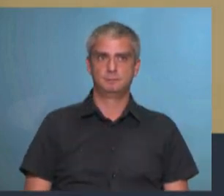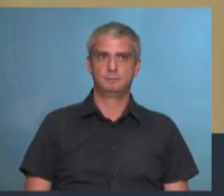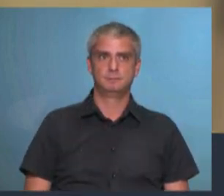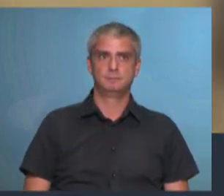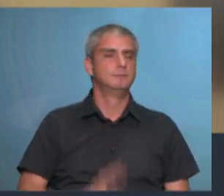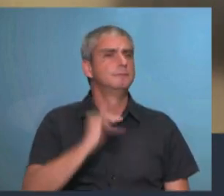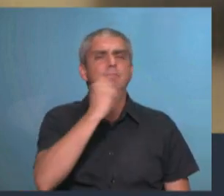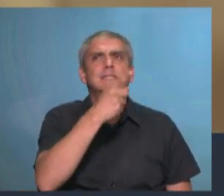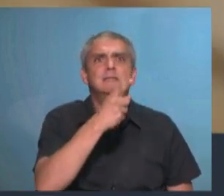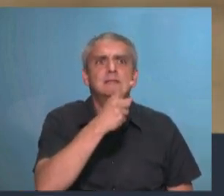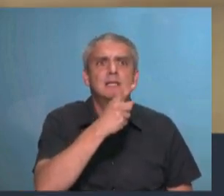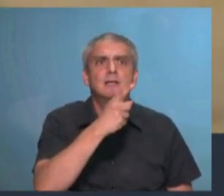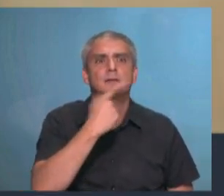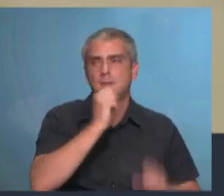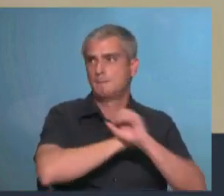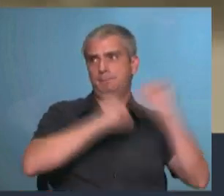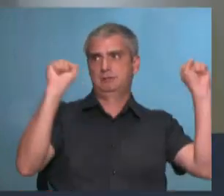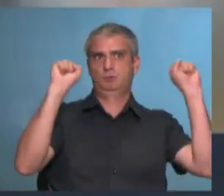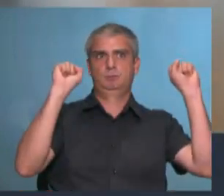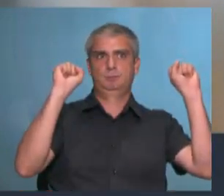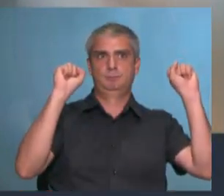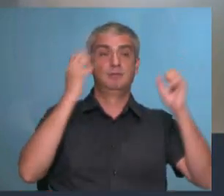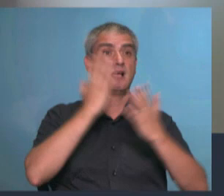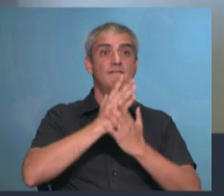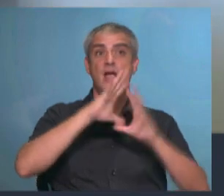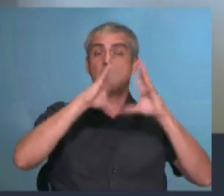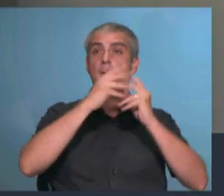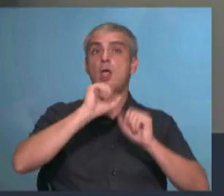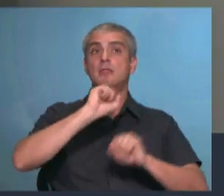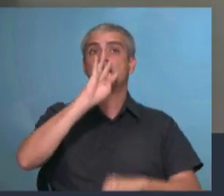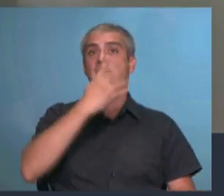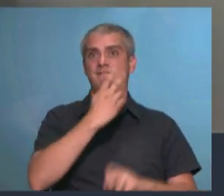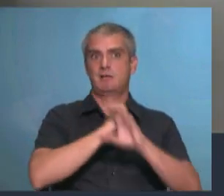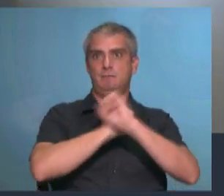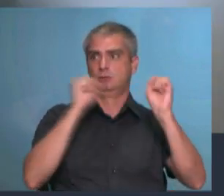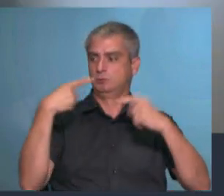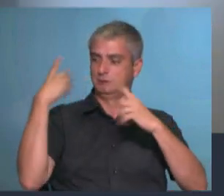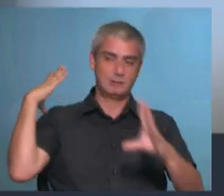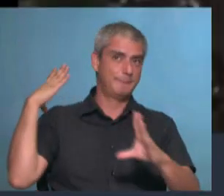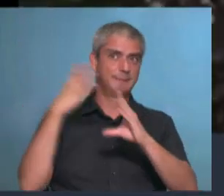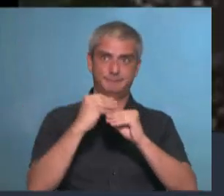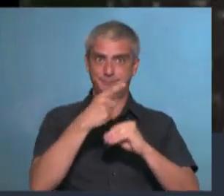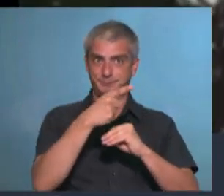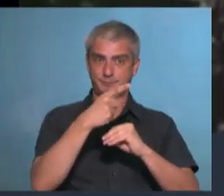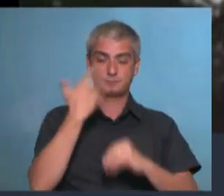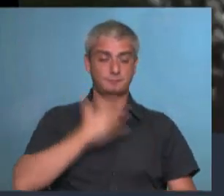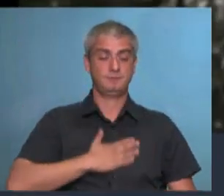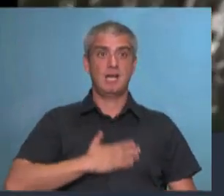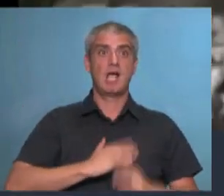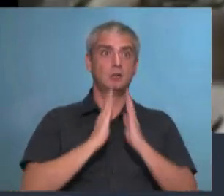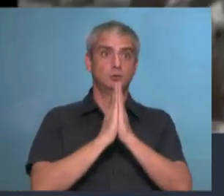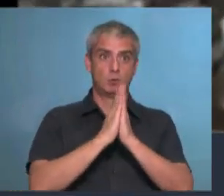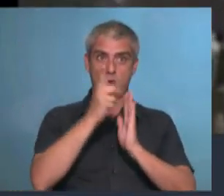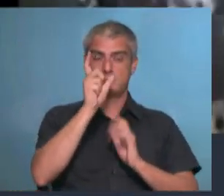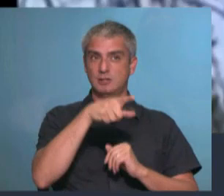יש שם היה חם פיצוץ. זה כבר בלון הנפץ הרביעי שמתפוצץ בימים האחרונים. במהלך חג הסוכות תפסו אנשי